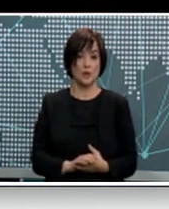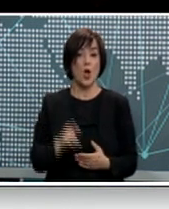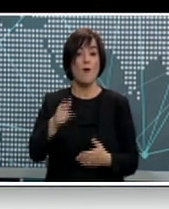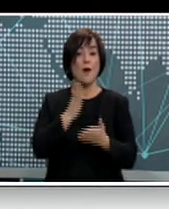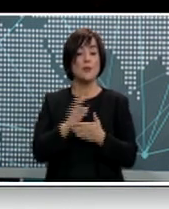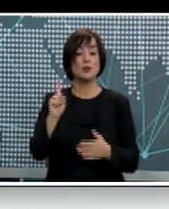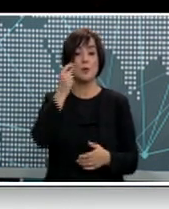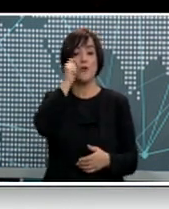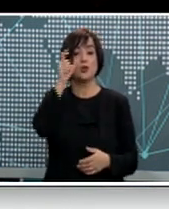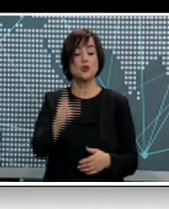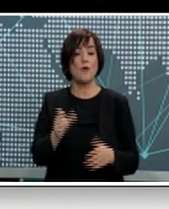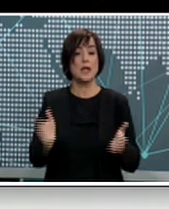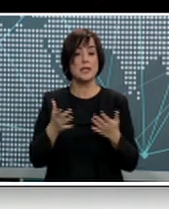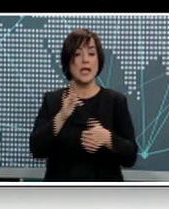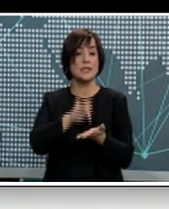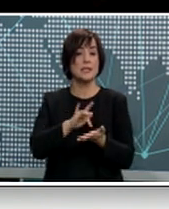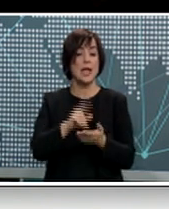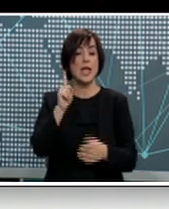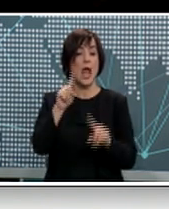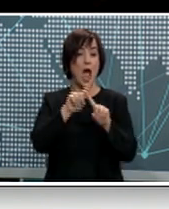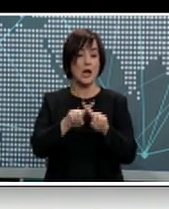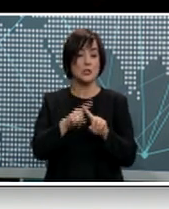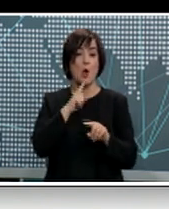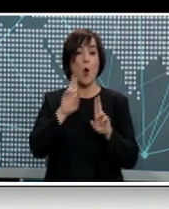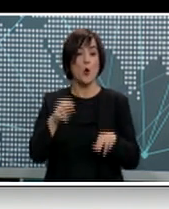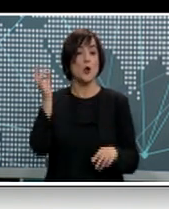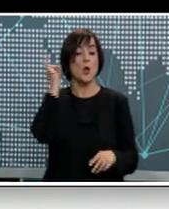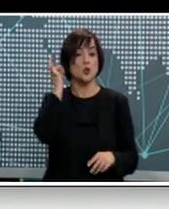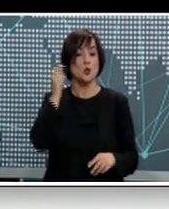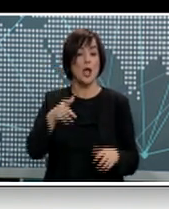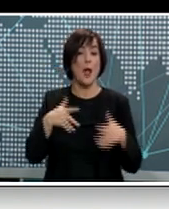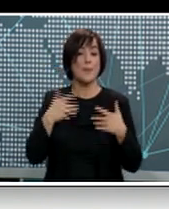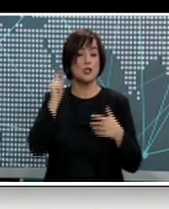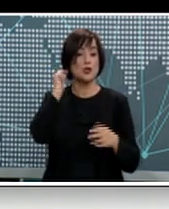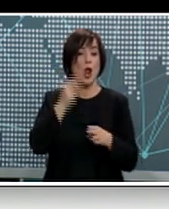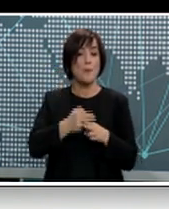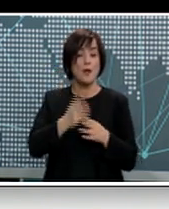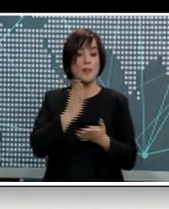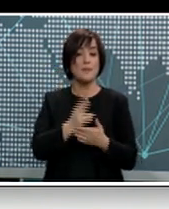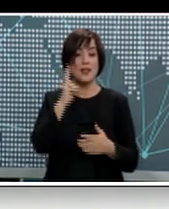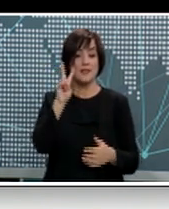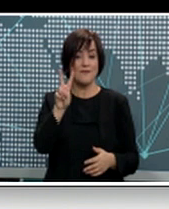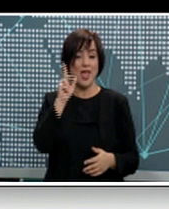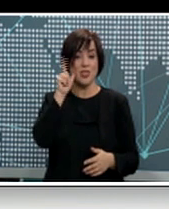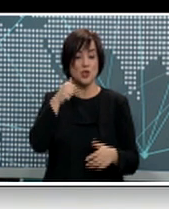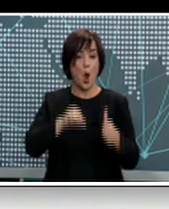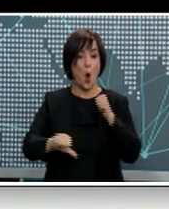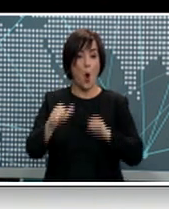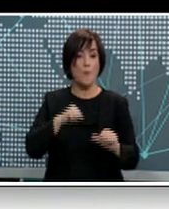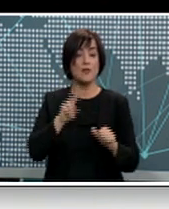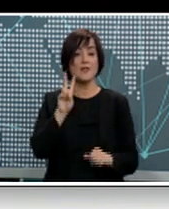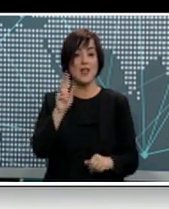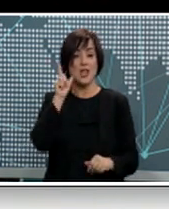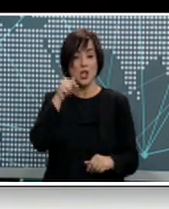Тоа беше првиот човек на ургентниот центар доктор Илир Хасани, од кого можевме да слушнеме дека кај младата пациентка биле направени две тешки операции. Двете